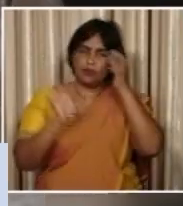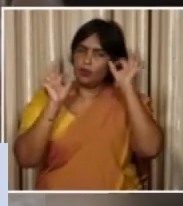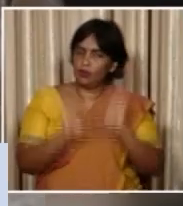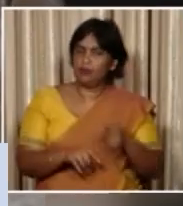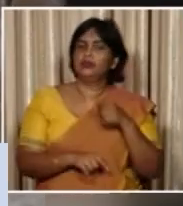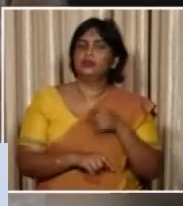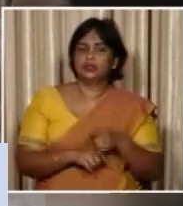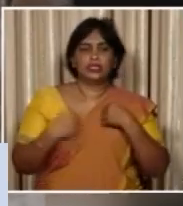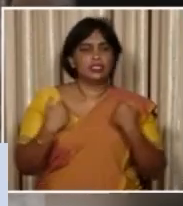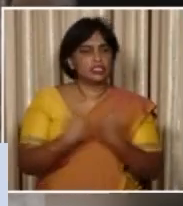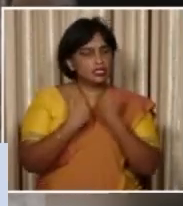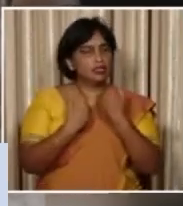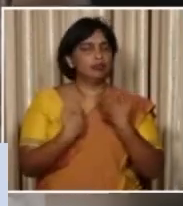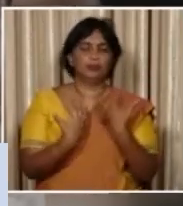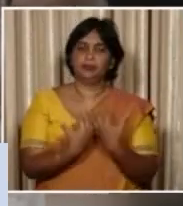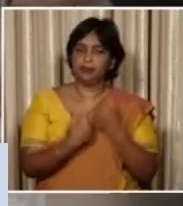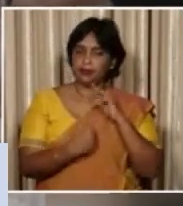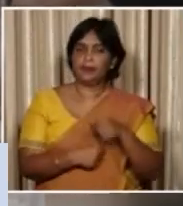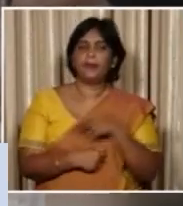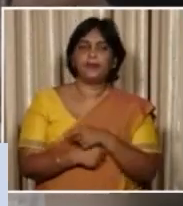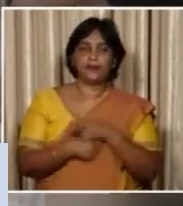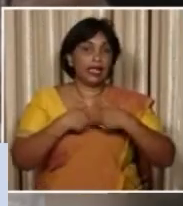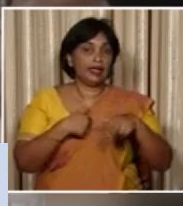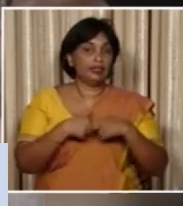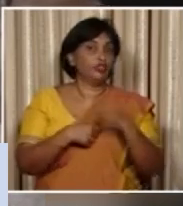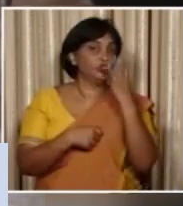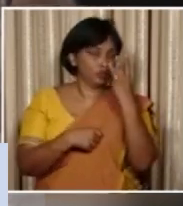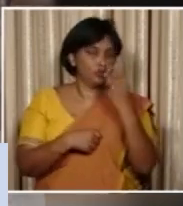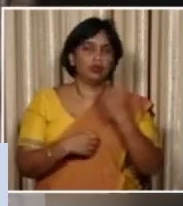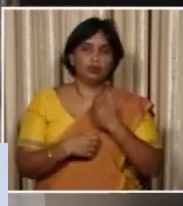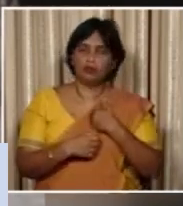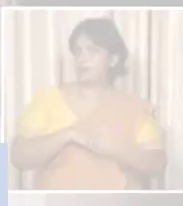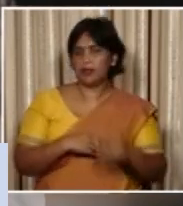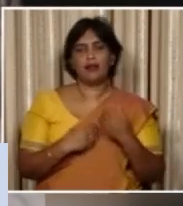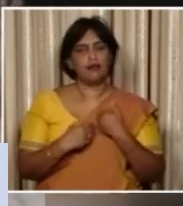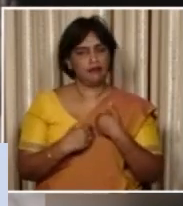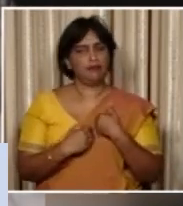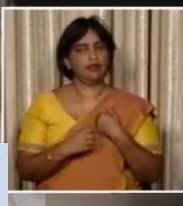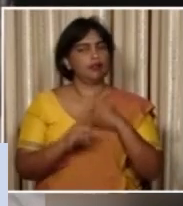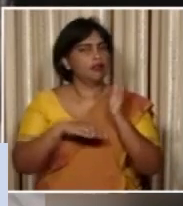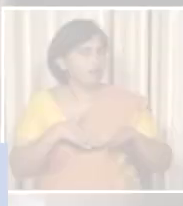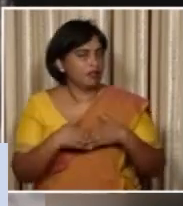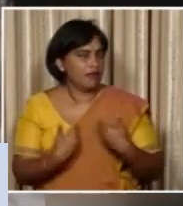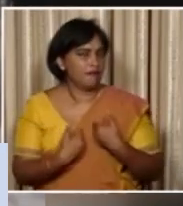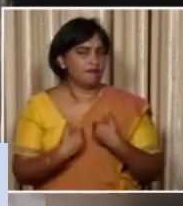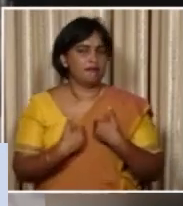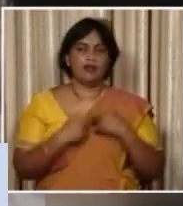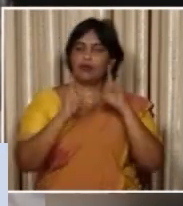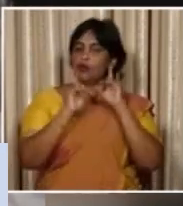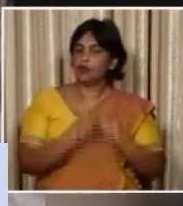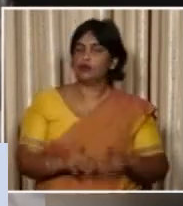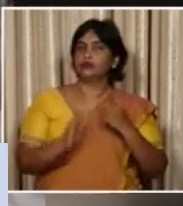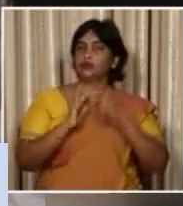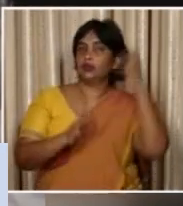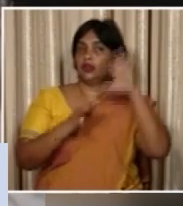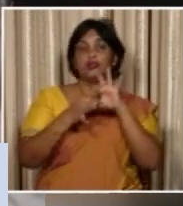බාරගත්තා. ඒ අභියෝගය මම බාරගත්තේ හේතු තුනක් උඩ. මට සැලැස්මක් තිබුණා, අත්දැකීම් තිබුණා, ඒ වගේම